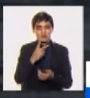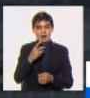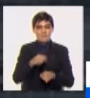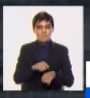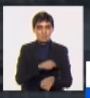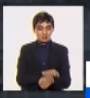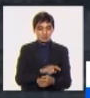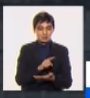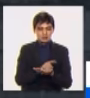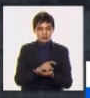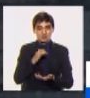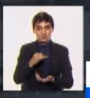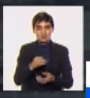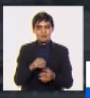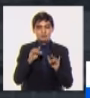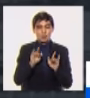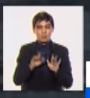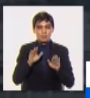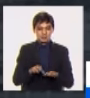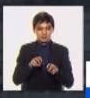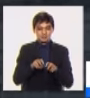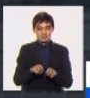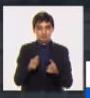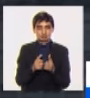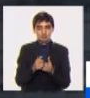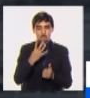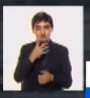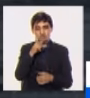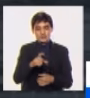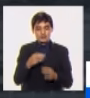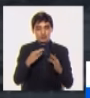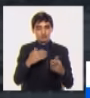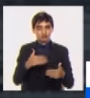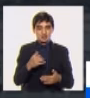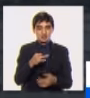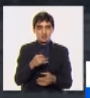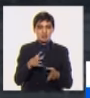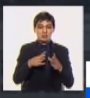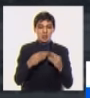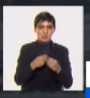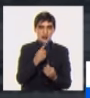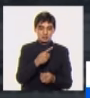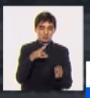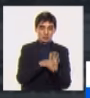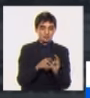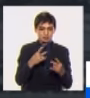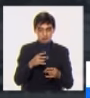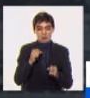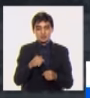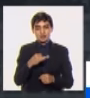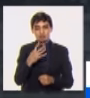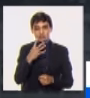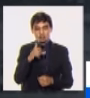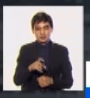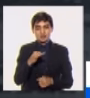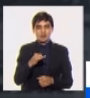2 метров за столом разрешается присутствие четырех человек это не касается членов одной семьи а вот банкеты